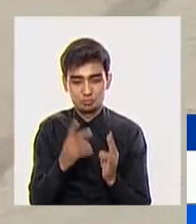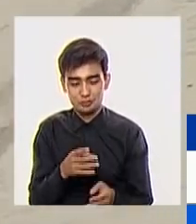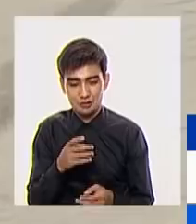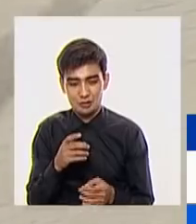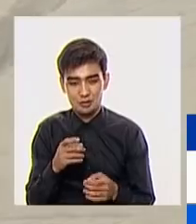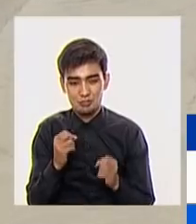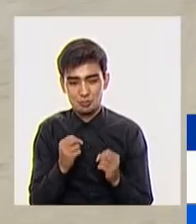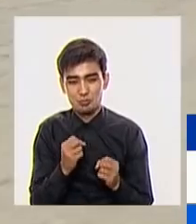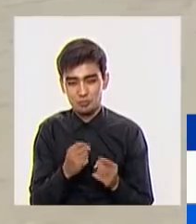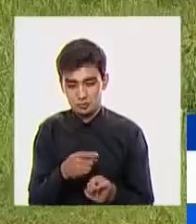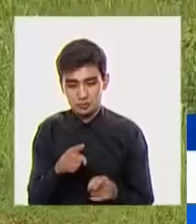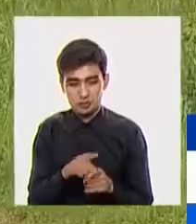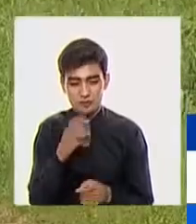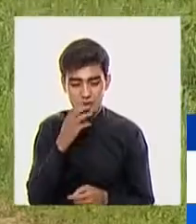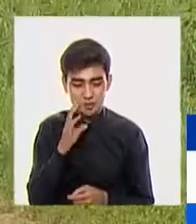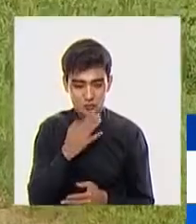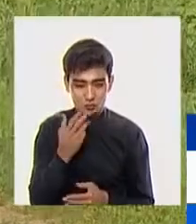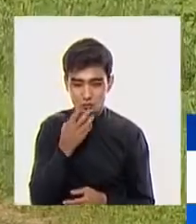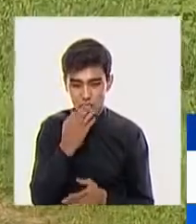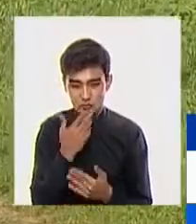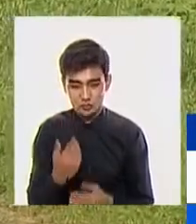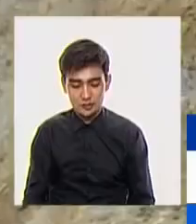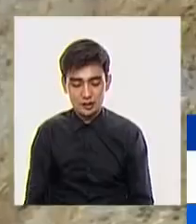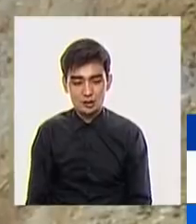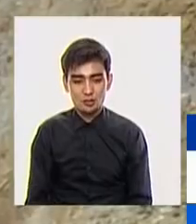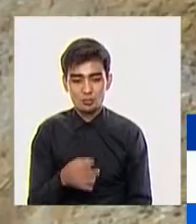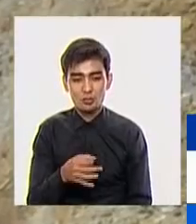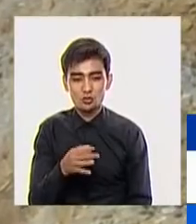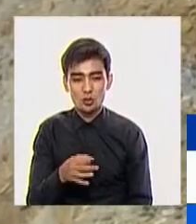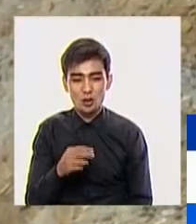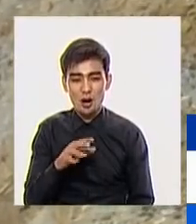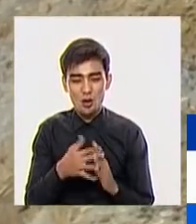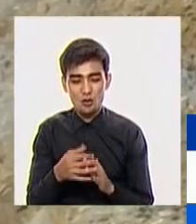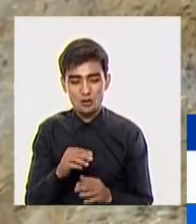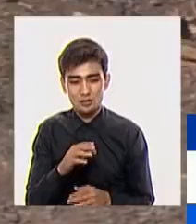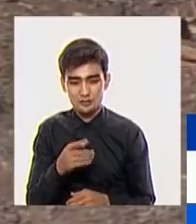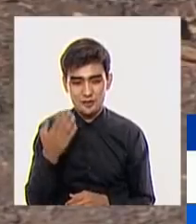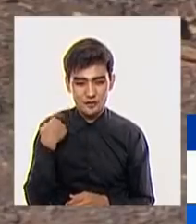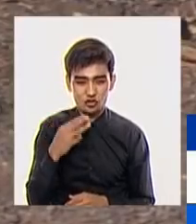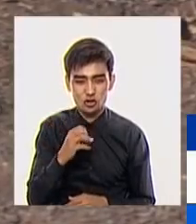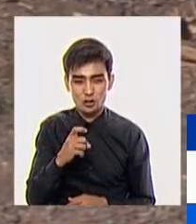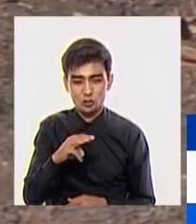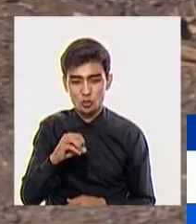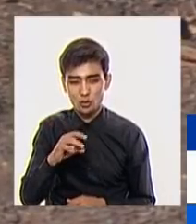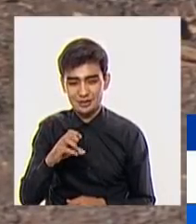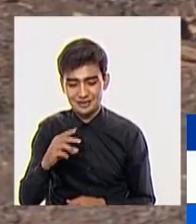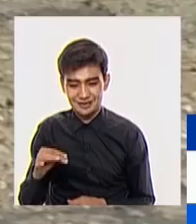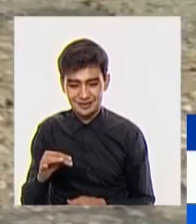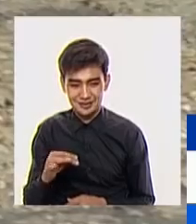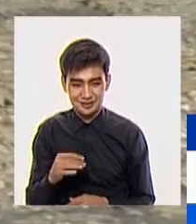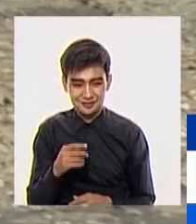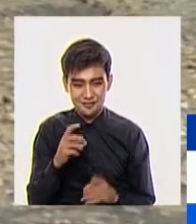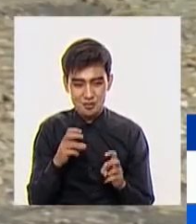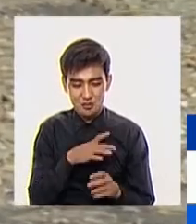было, воды не стало. Поселок Верхнеберезовский ранее был шахтерским. Сейчас о былой славе напоминает